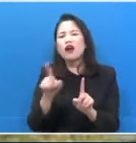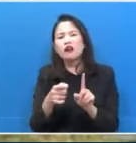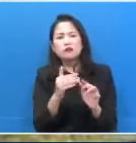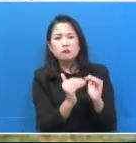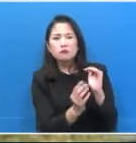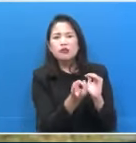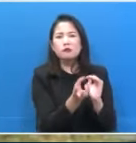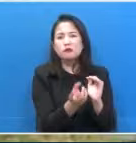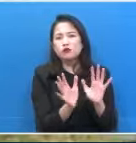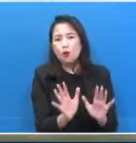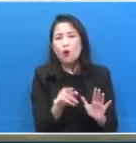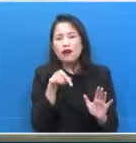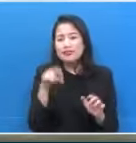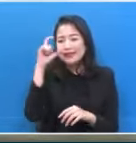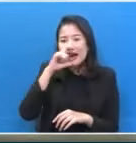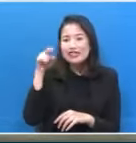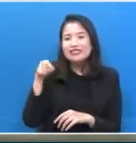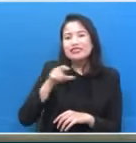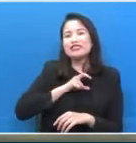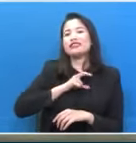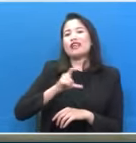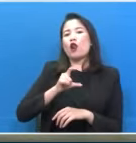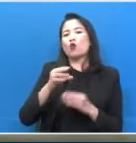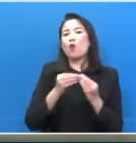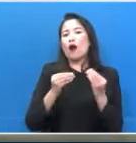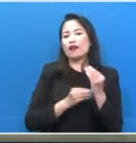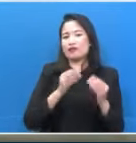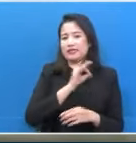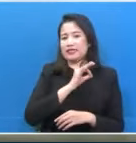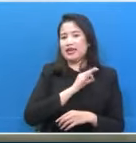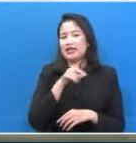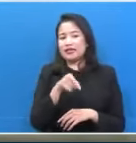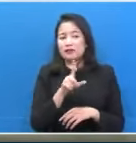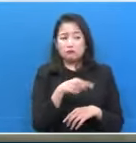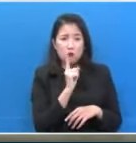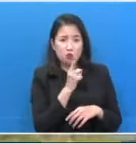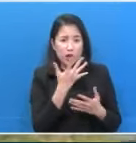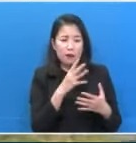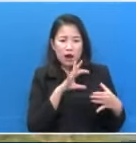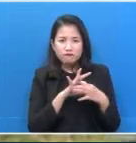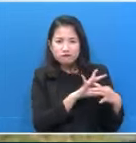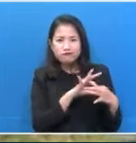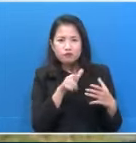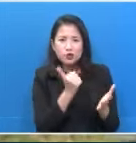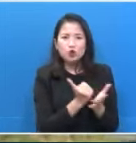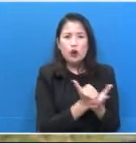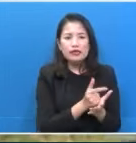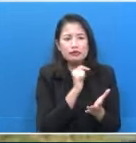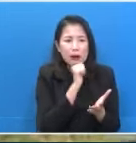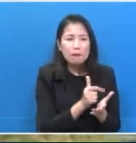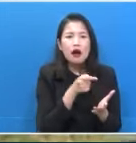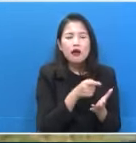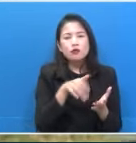pencarian bakal cawapres? Inikah yang jadi sebab alotnya penentuan koalisi? Lengkapnya dalam ulasan